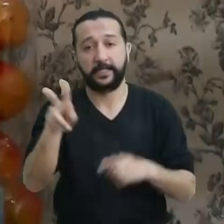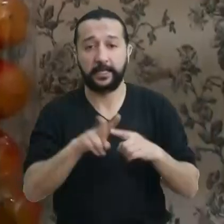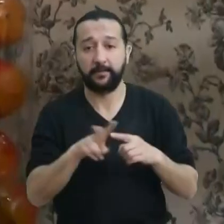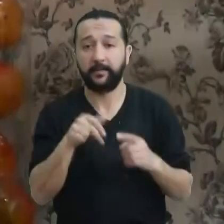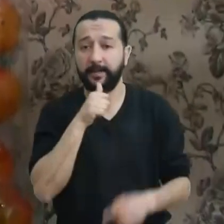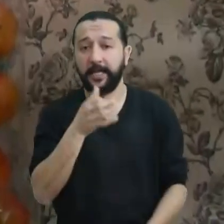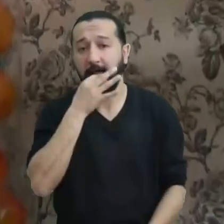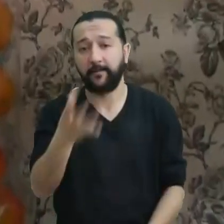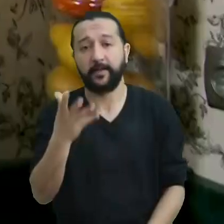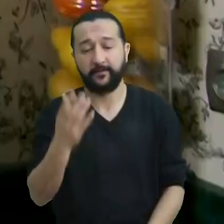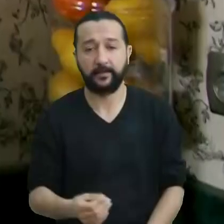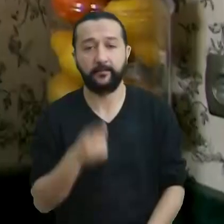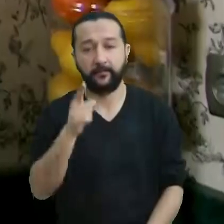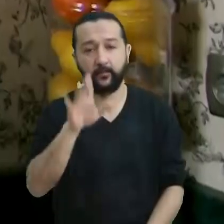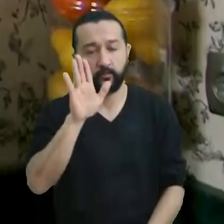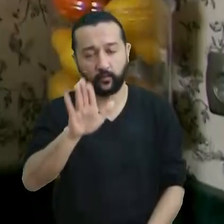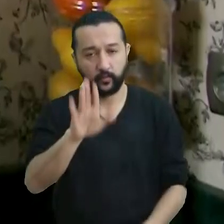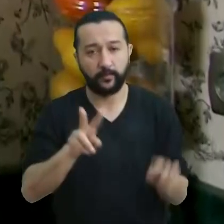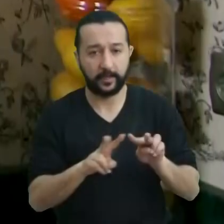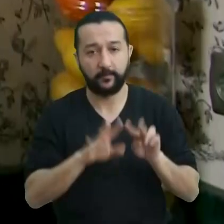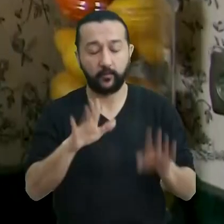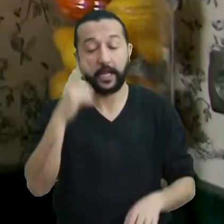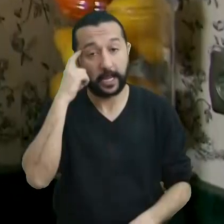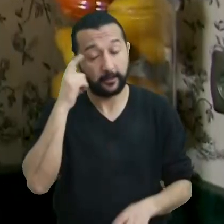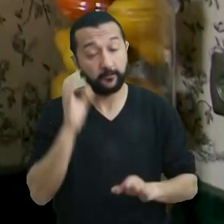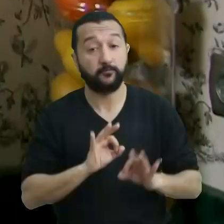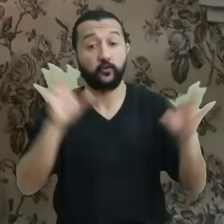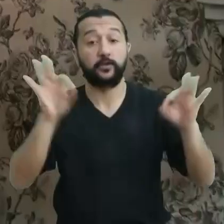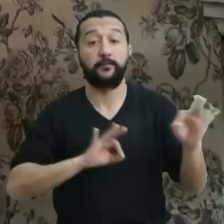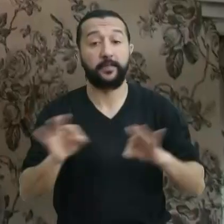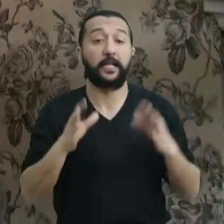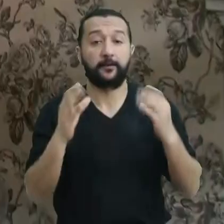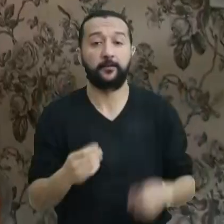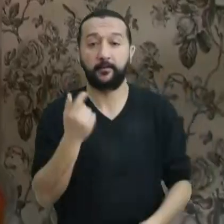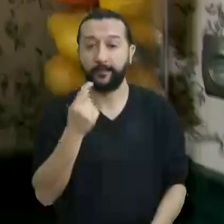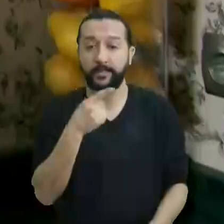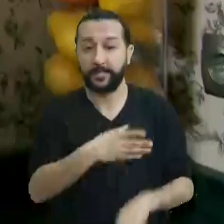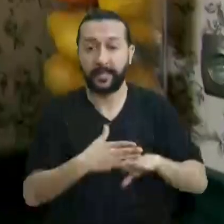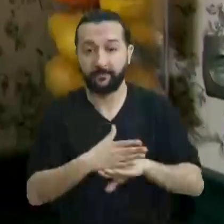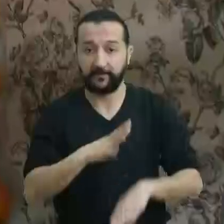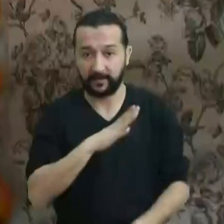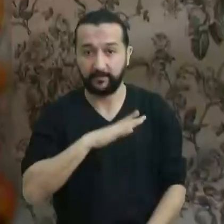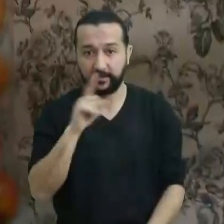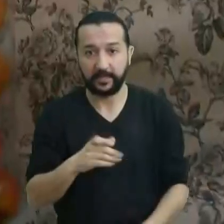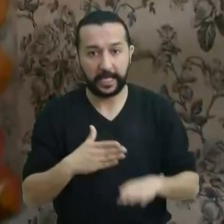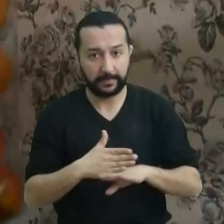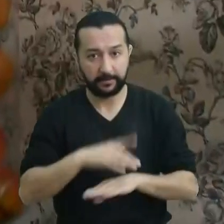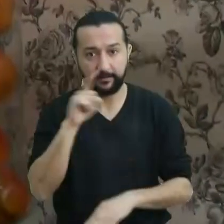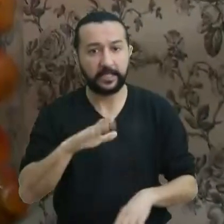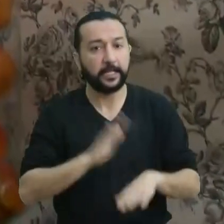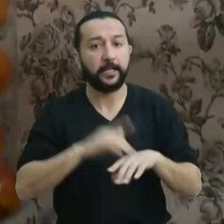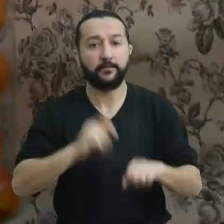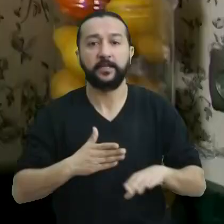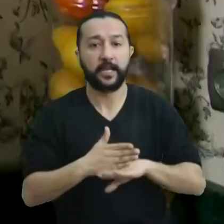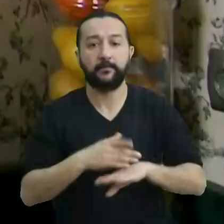Kemal Beylere haber verelim ya. Dur Meryem dur. Aklıma müthiş bir plan geldi. Biraz ekmek var mı Meryem? Ekmek mi? Ne